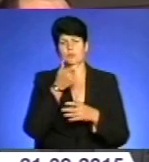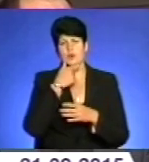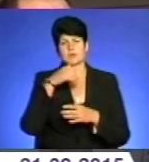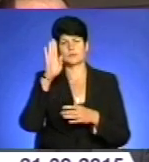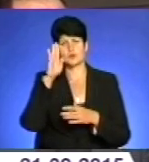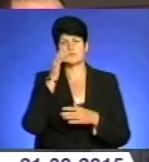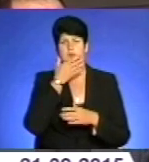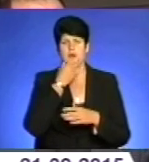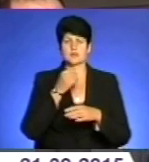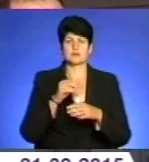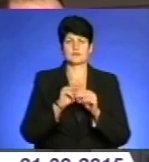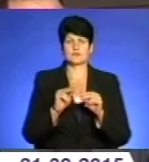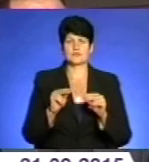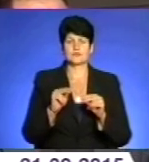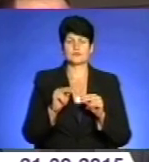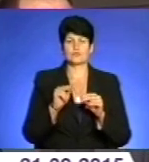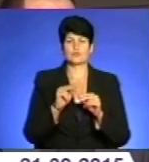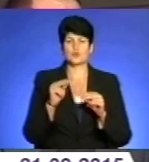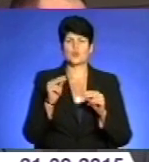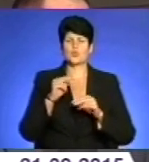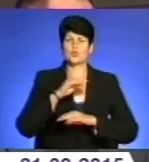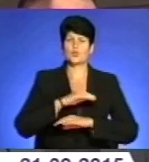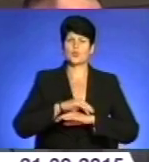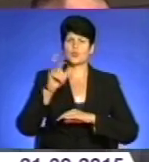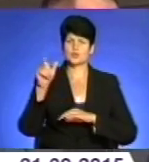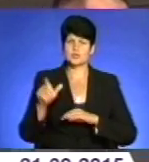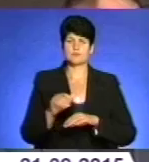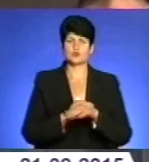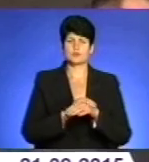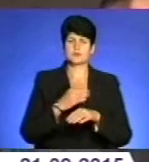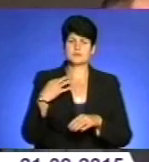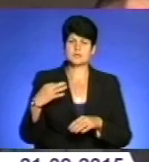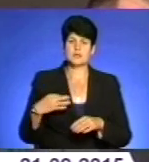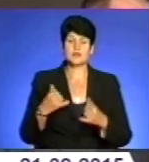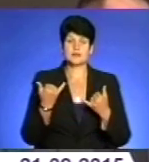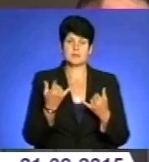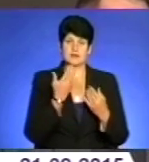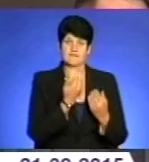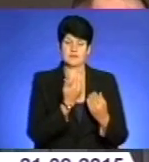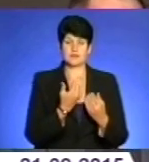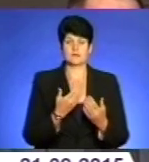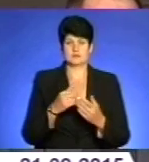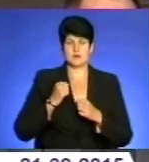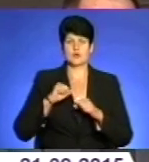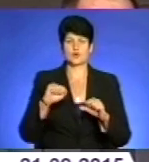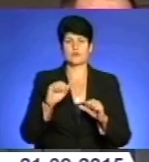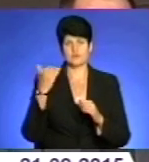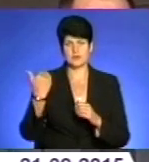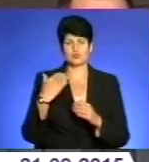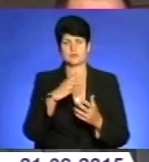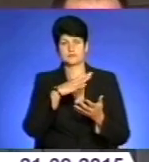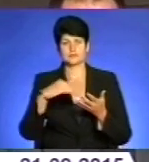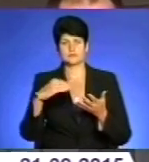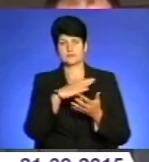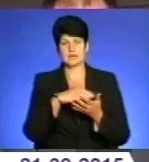гарним учнем, добрим сином. Тепер він стає героєм. Тепер ви, шановні учні, на його прикладі будете вчитися героїзму і